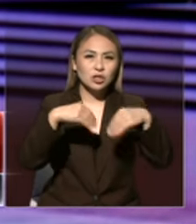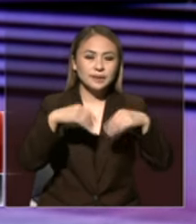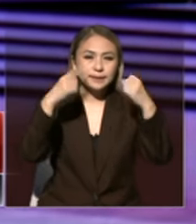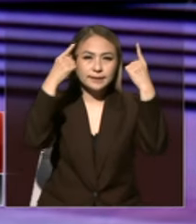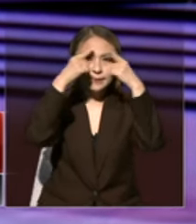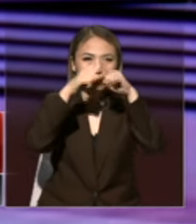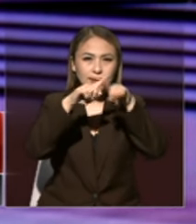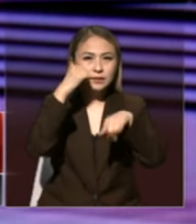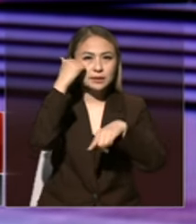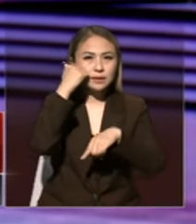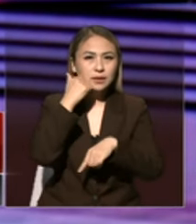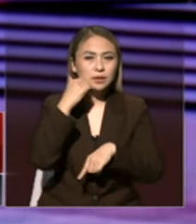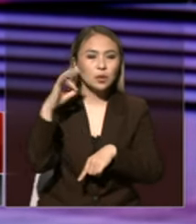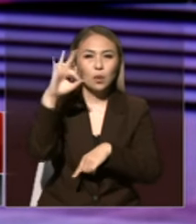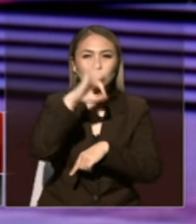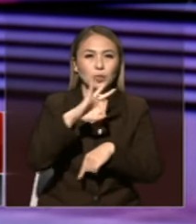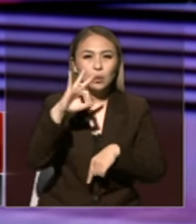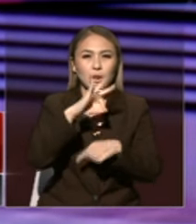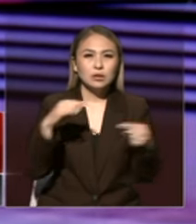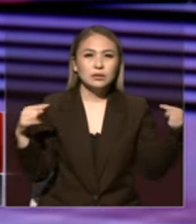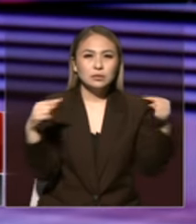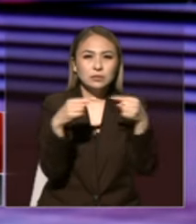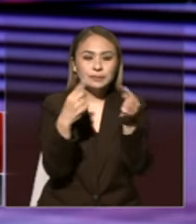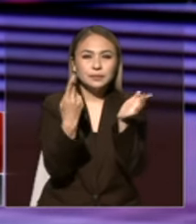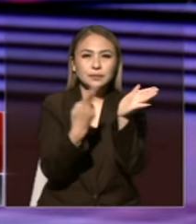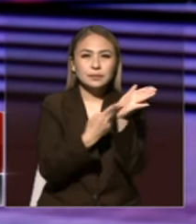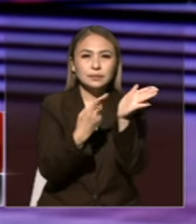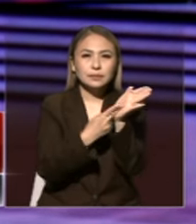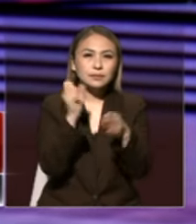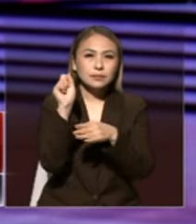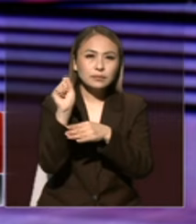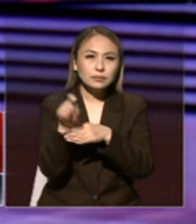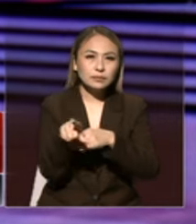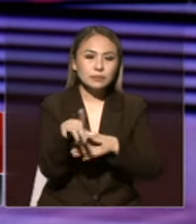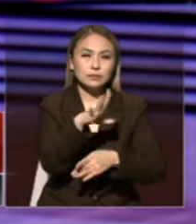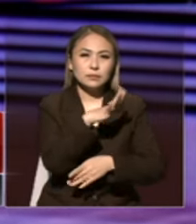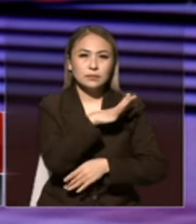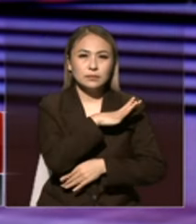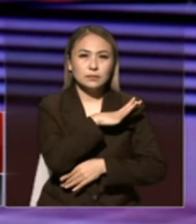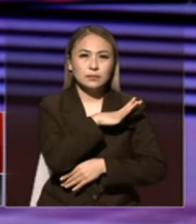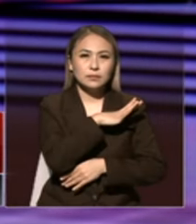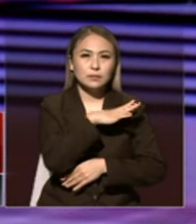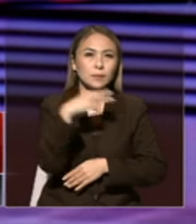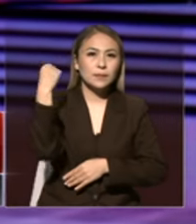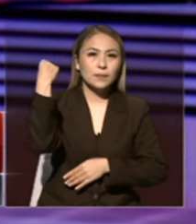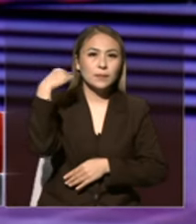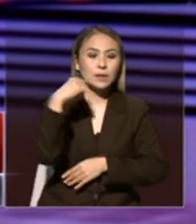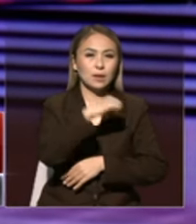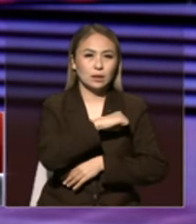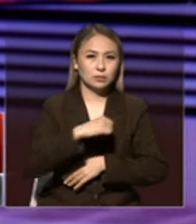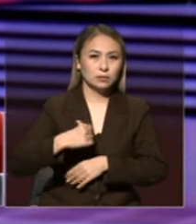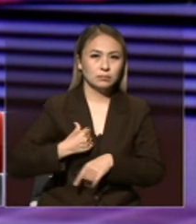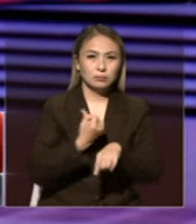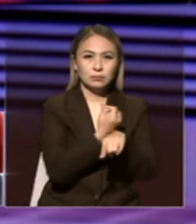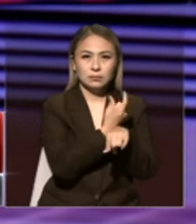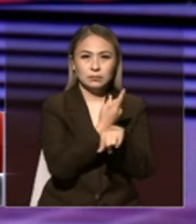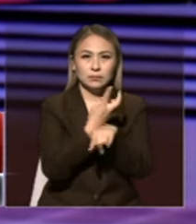техникаларының тозғандығы туралы нақты ол кісі дәйекті түрде тапсырма берді. Президенттің өзі бірнеше рет айтты. Иә.